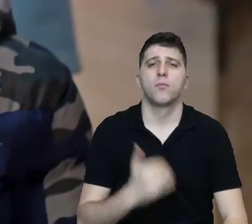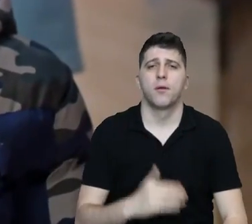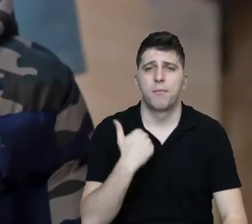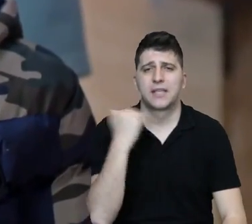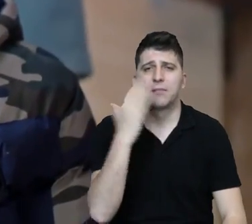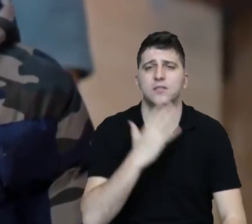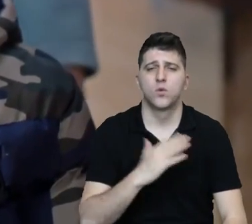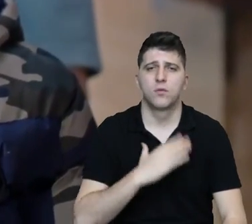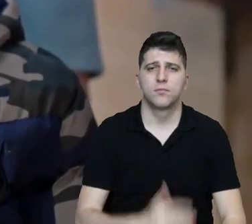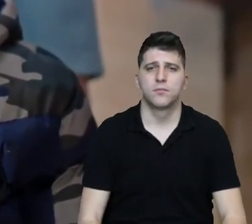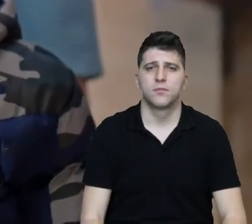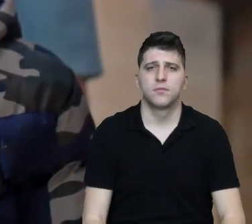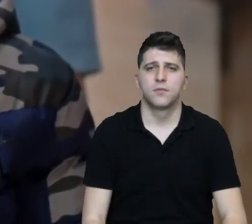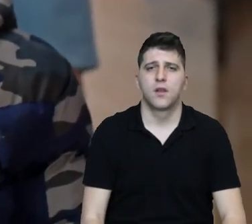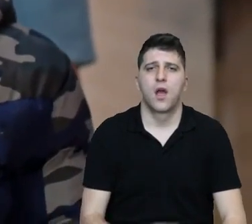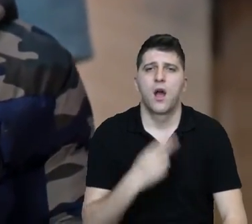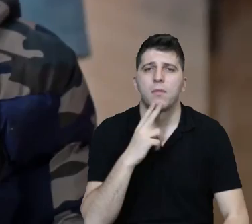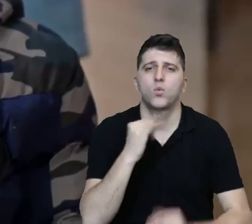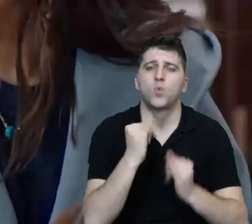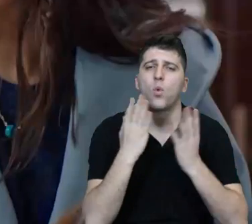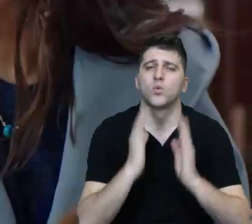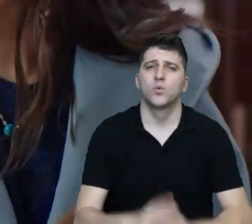Ben gitmek istiyorum. Abla bu çok kötü oldu.